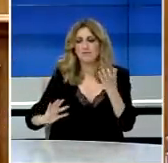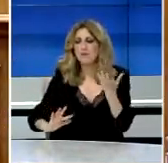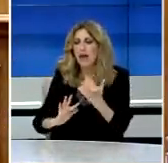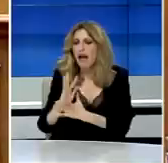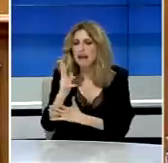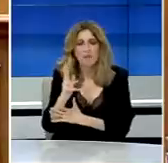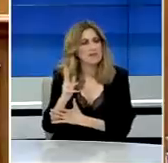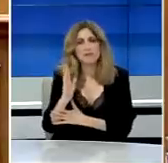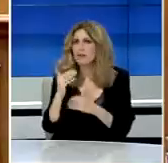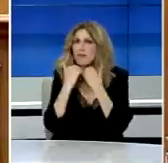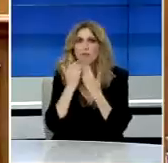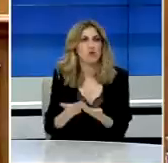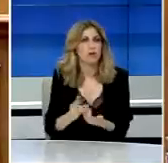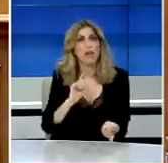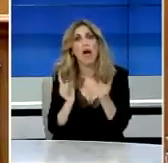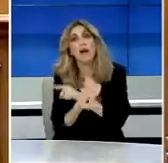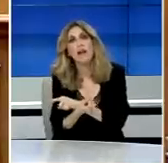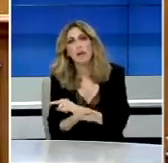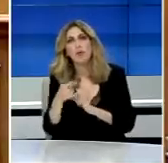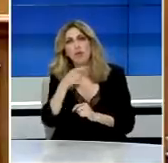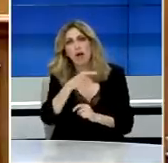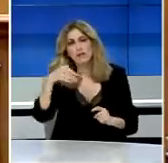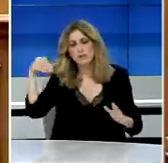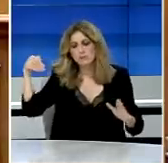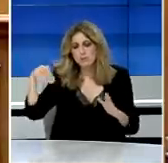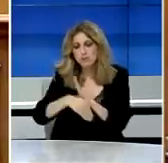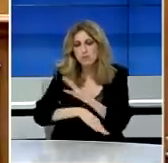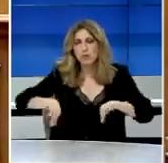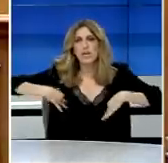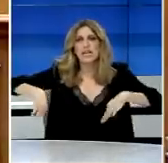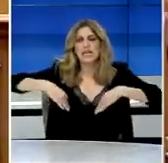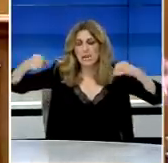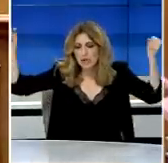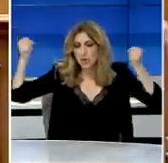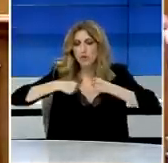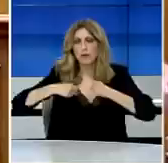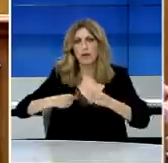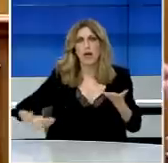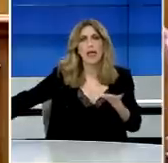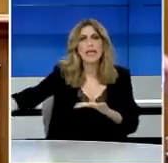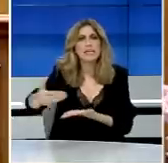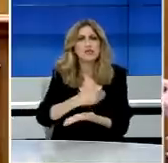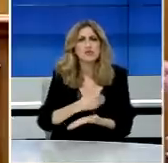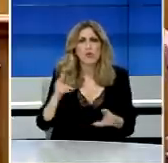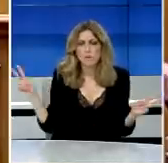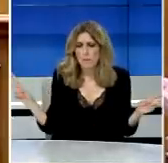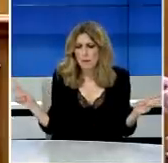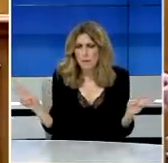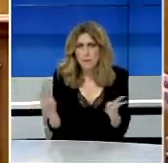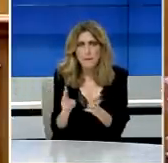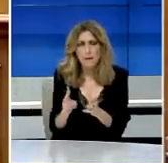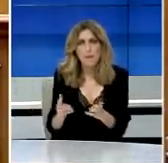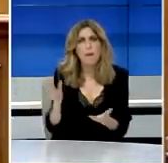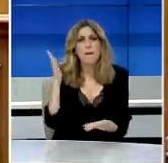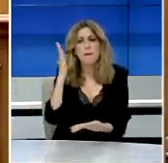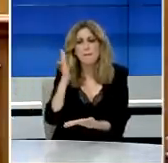τη χρεοκοπία και την κρίση την οποία ζήσαμε. Μειώσατε το εισόδημα των πολλών. Εξαφανίσατε τη μεσαία τάξη, εσείς, χωρίς σχέδιο.